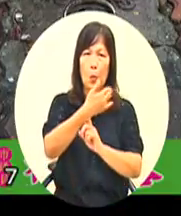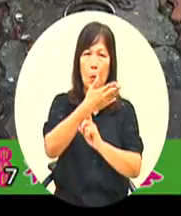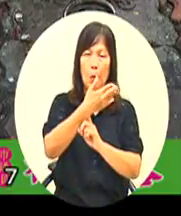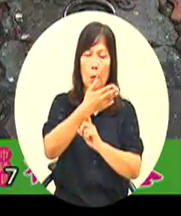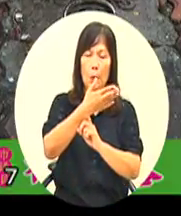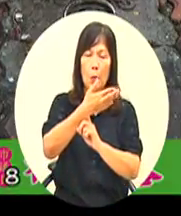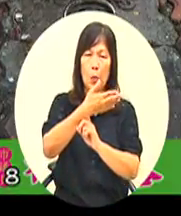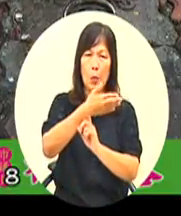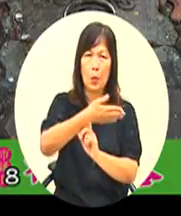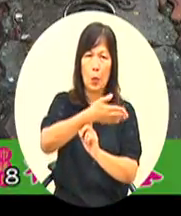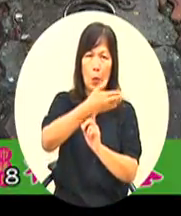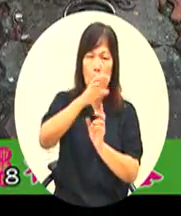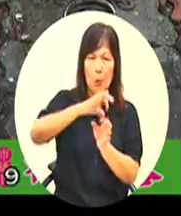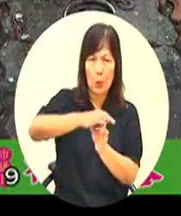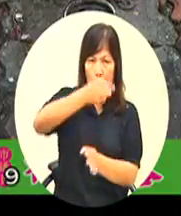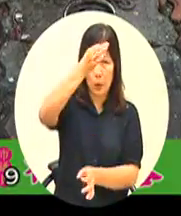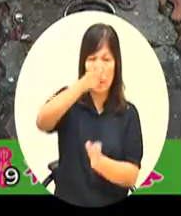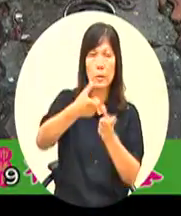哦，